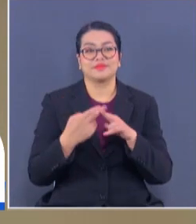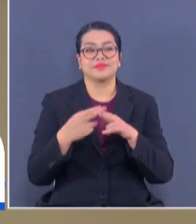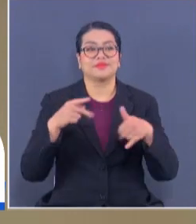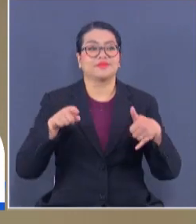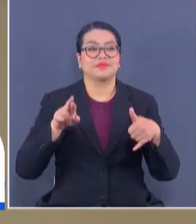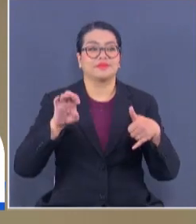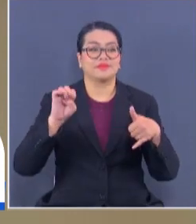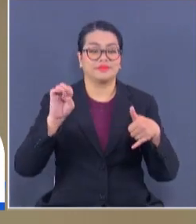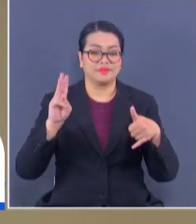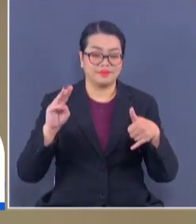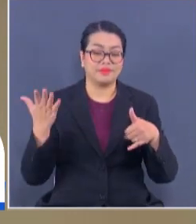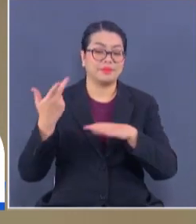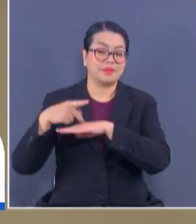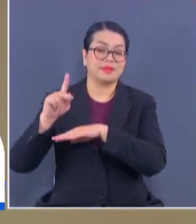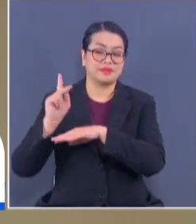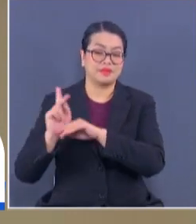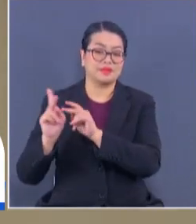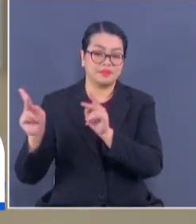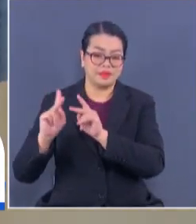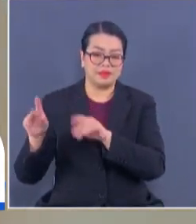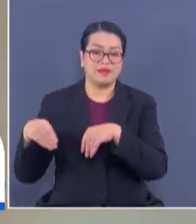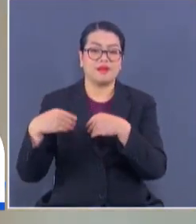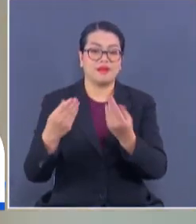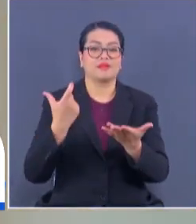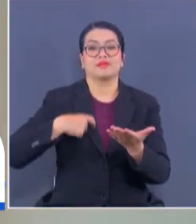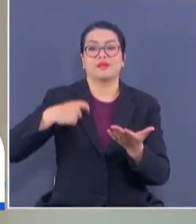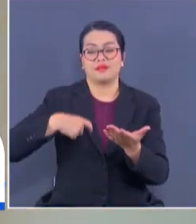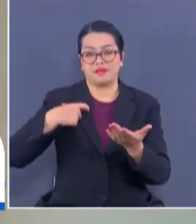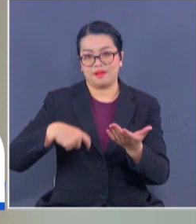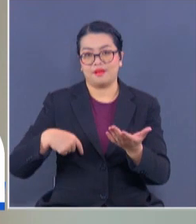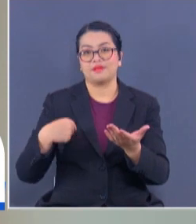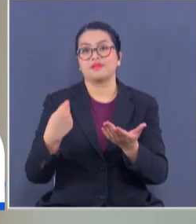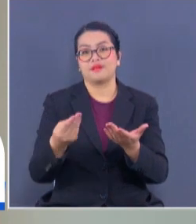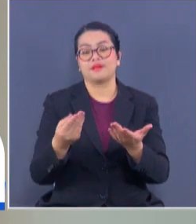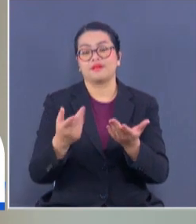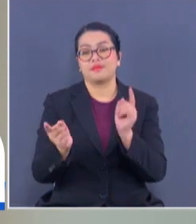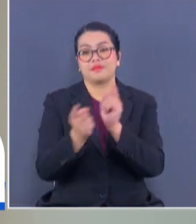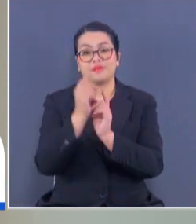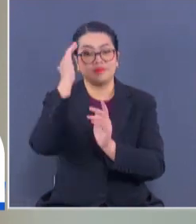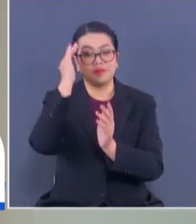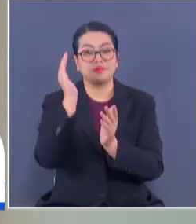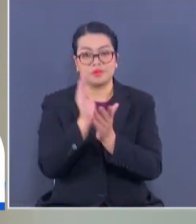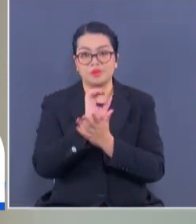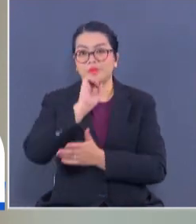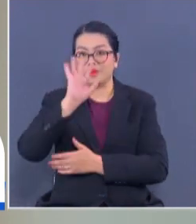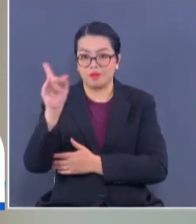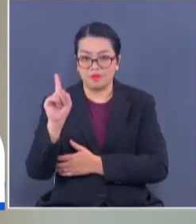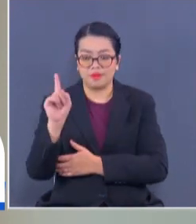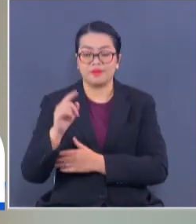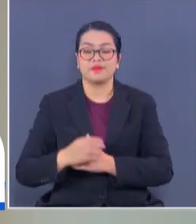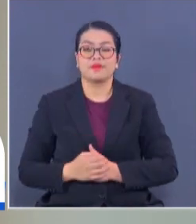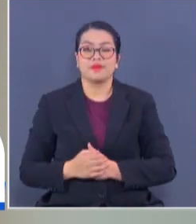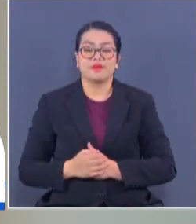ษสิทธิ์สิริเป็นประธานกรรมการบริษัทได้มอบหมายให้ทนายเจนไพศิษฐ์เดินทางไปแจ้งความต่อพนักงานสอบสวนสน.ท